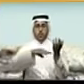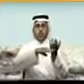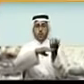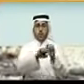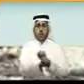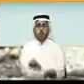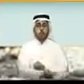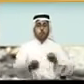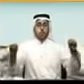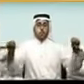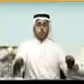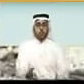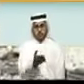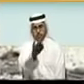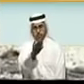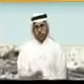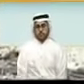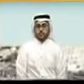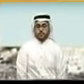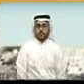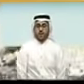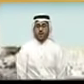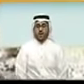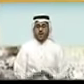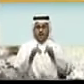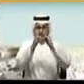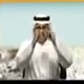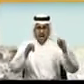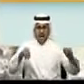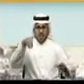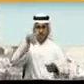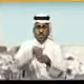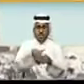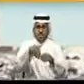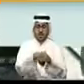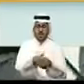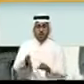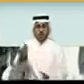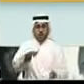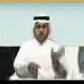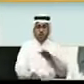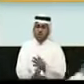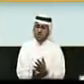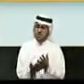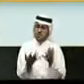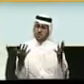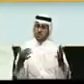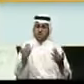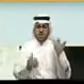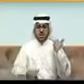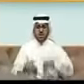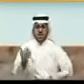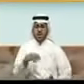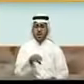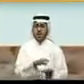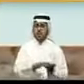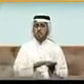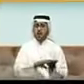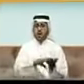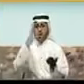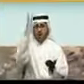وضعت على دراجة بخارية وانفجرت خلف الخيمة الانتخابية، فيما هرعت سيارات الإسعاف إلى الموقع لنقل